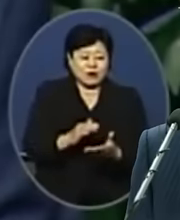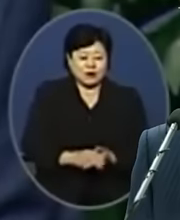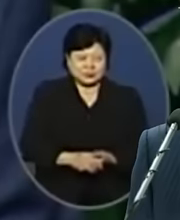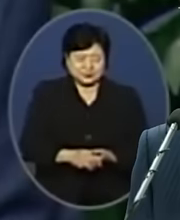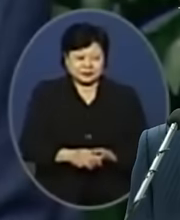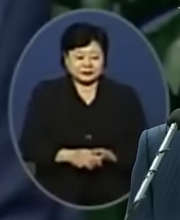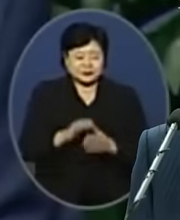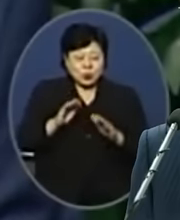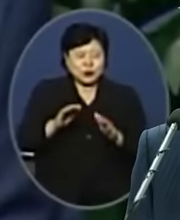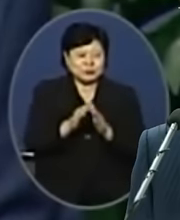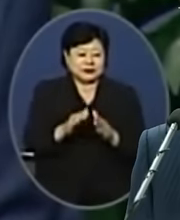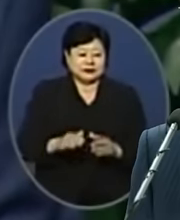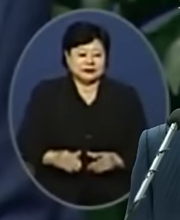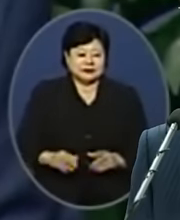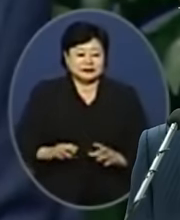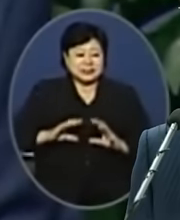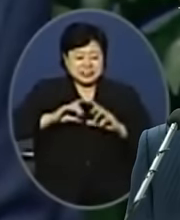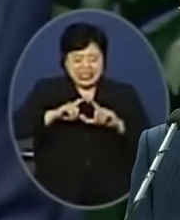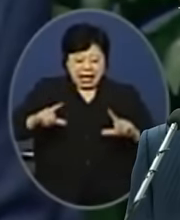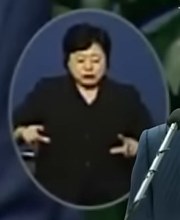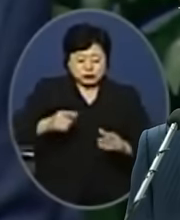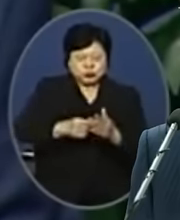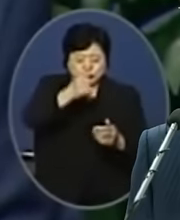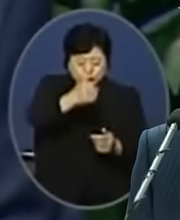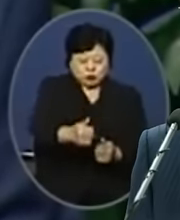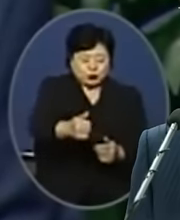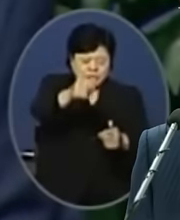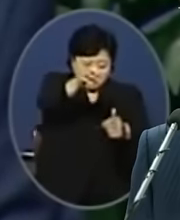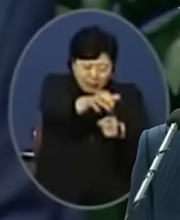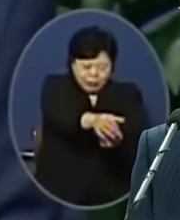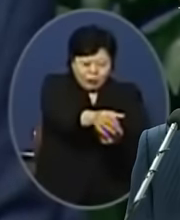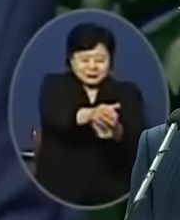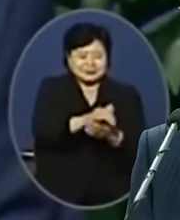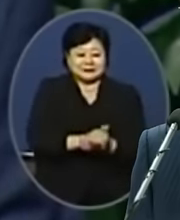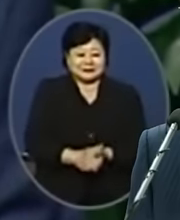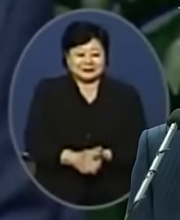아깝다. 오늘부터 우리나라의 국무총리로 삼노라.